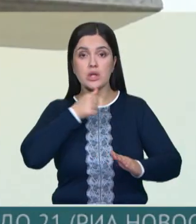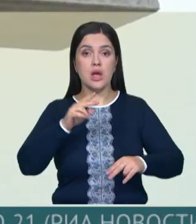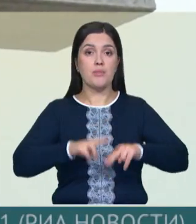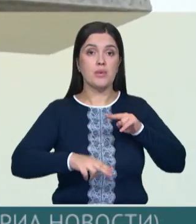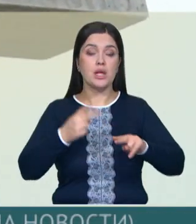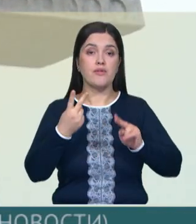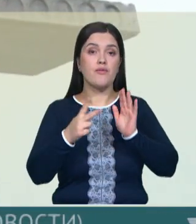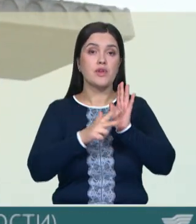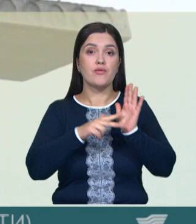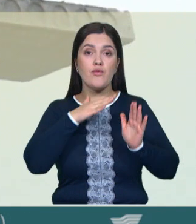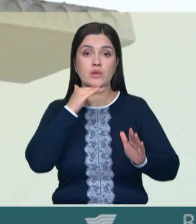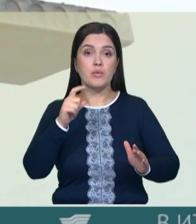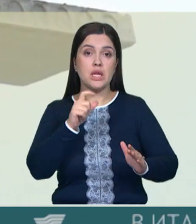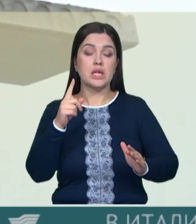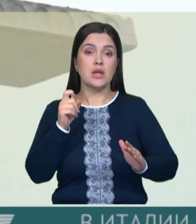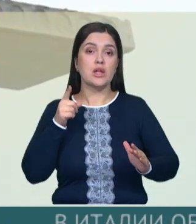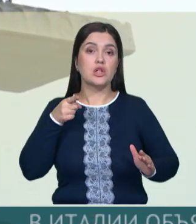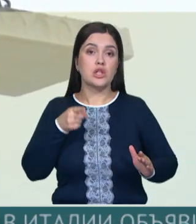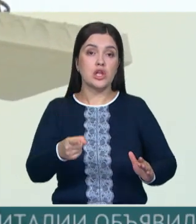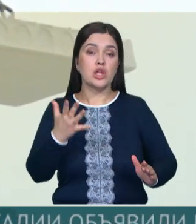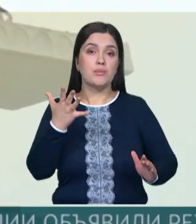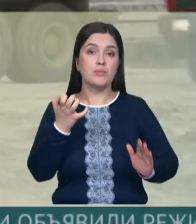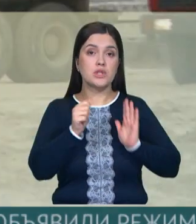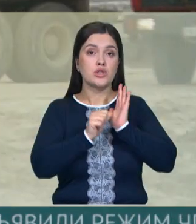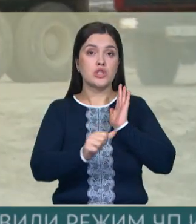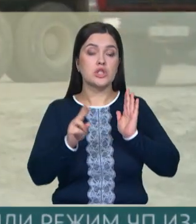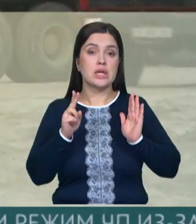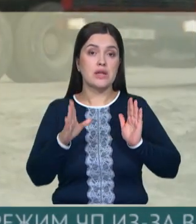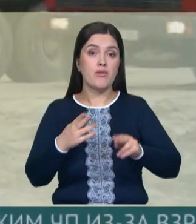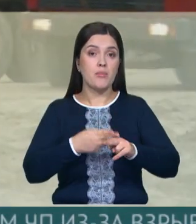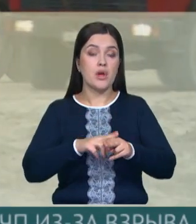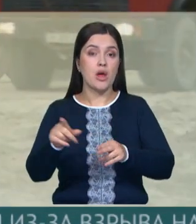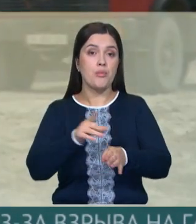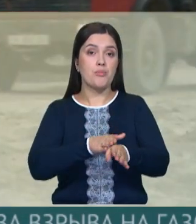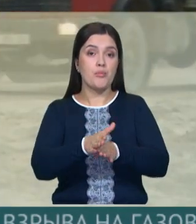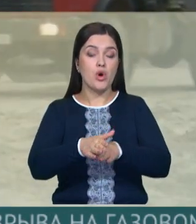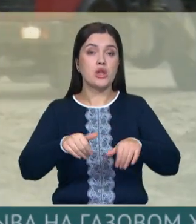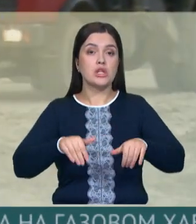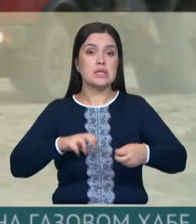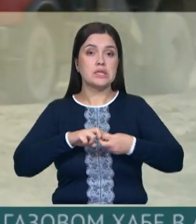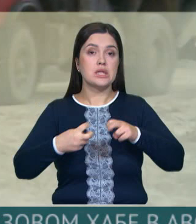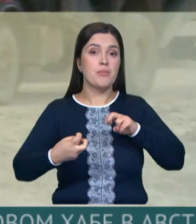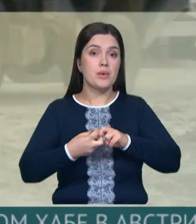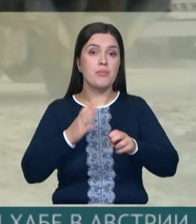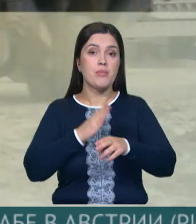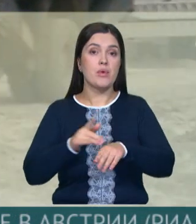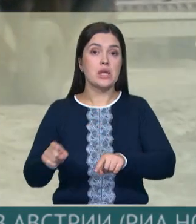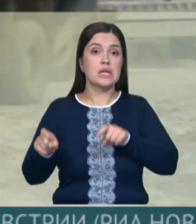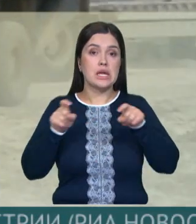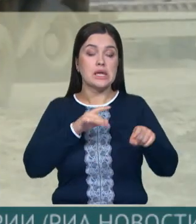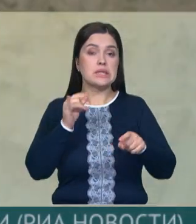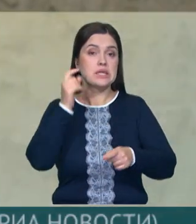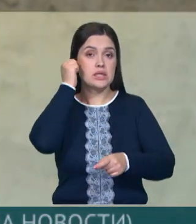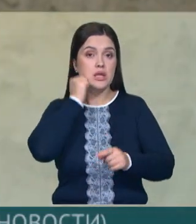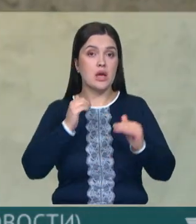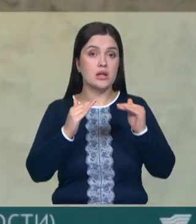года в регионе возведено 28 многоэтажек на 1560 квартир. При этом полностью решена проблема переселения